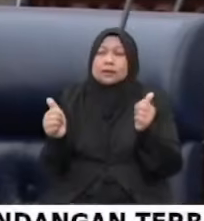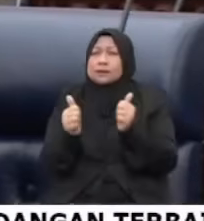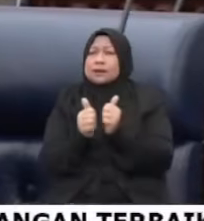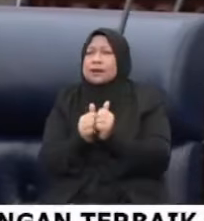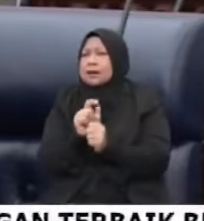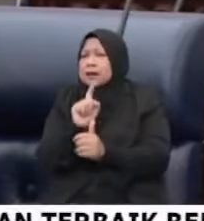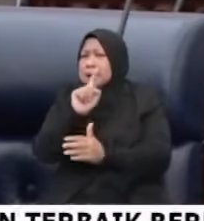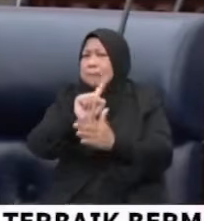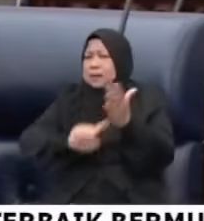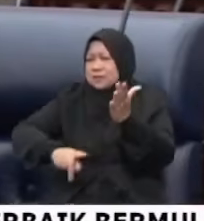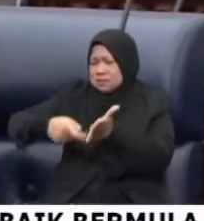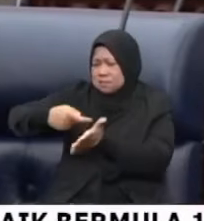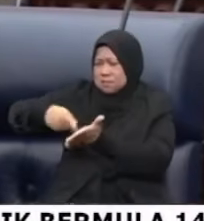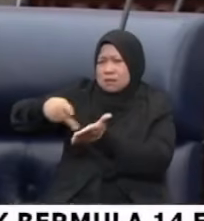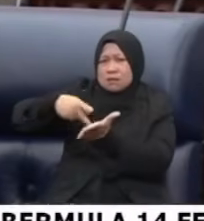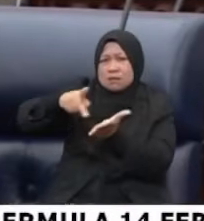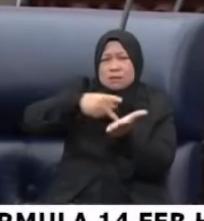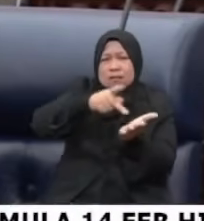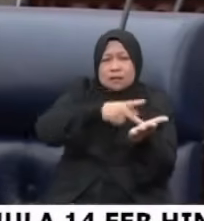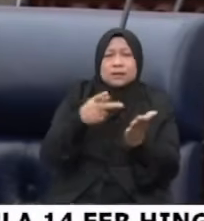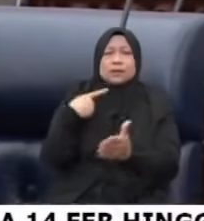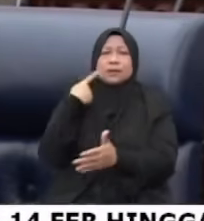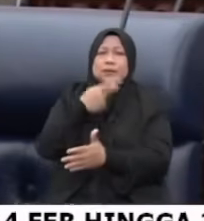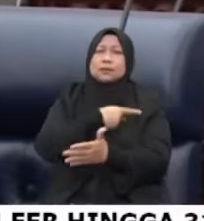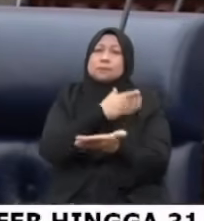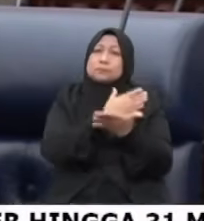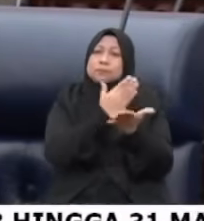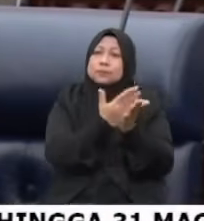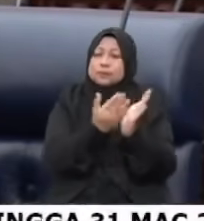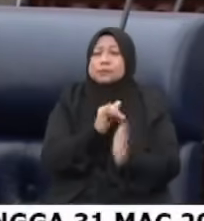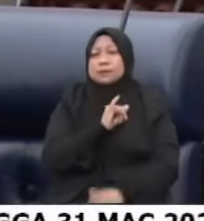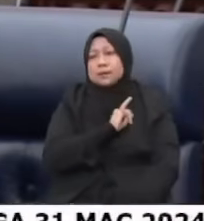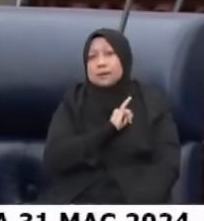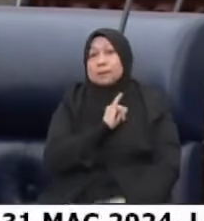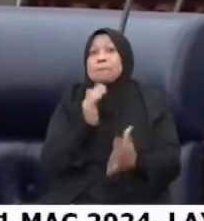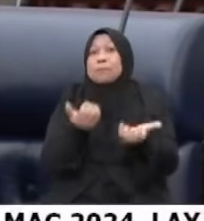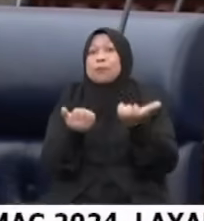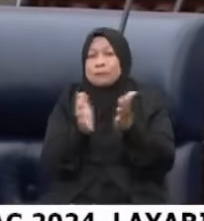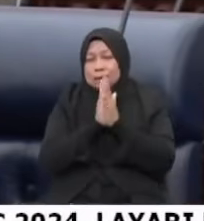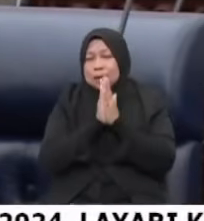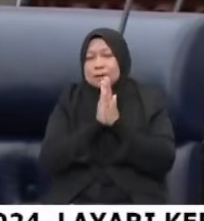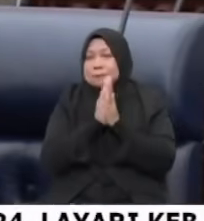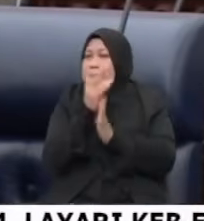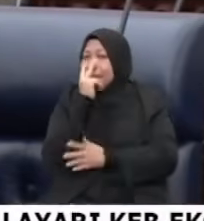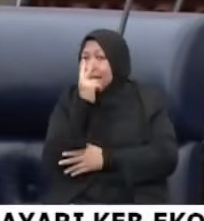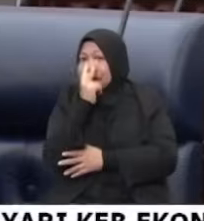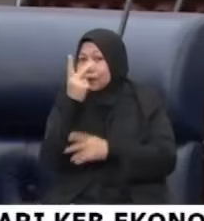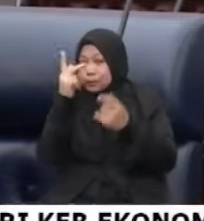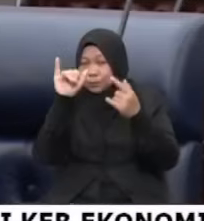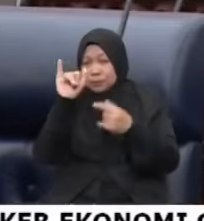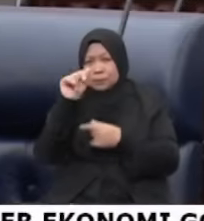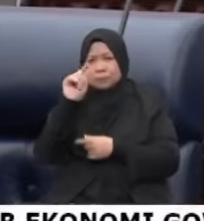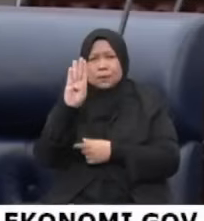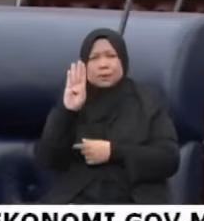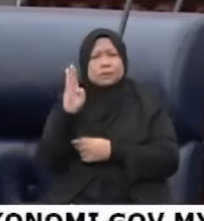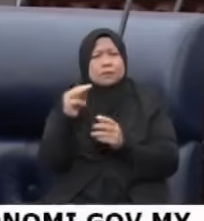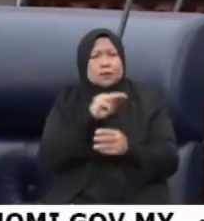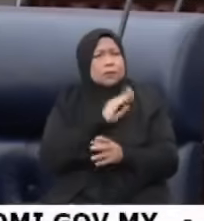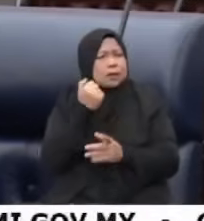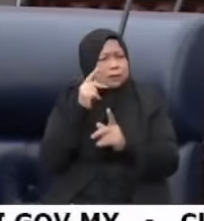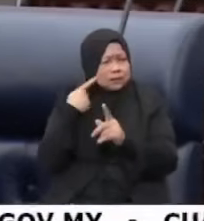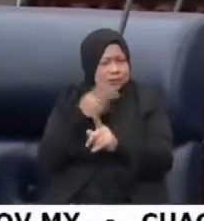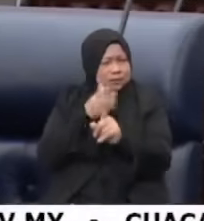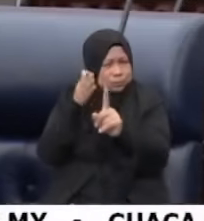dengan apa belanja yang telah kita peruntukkan Saya nak minta pandangan menteri Kenapa kita hanya